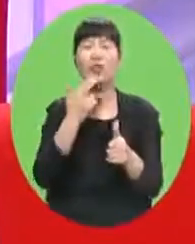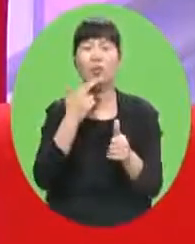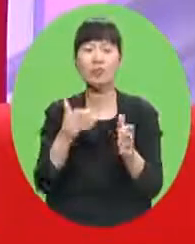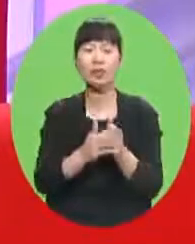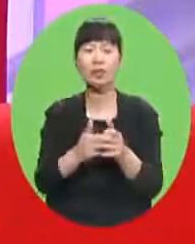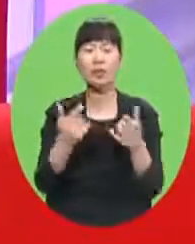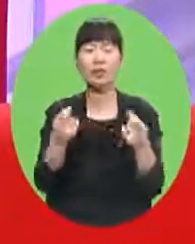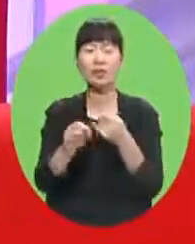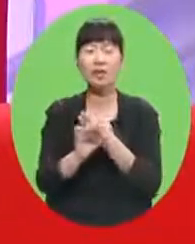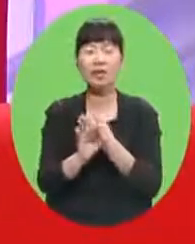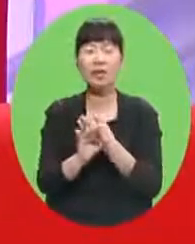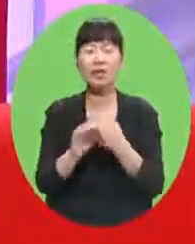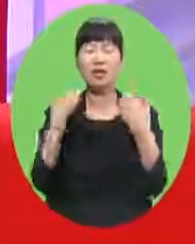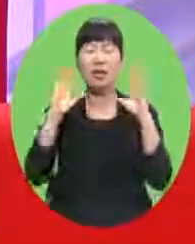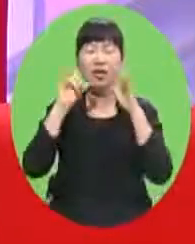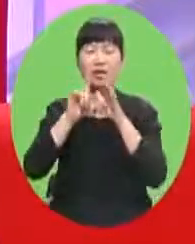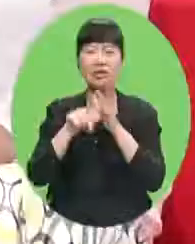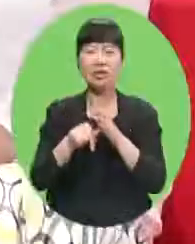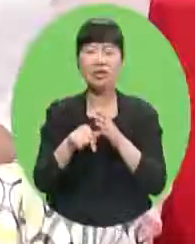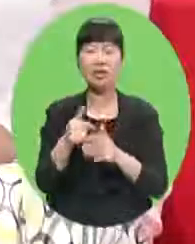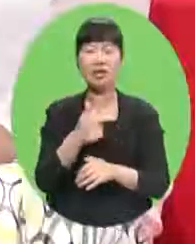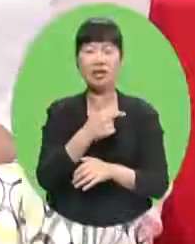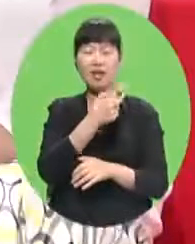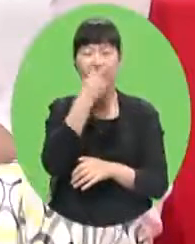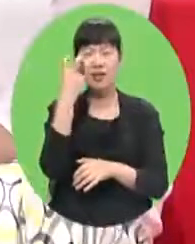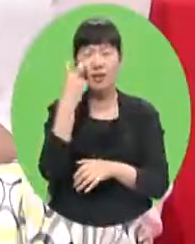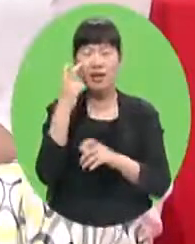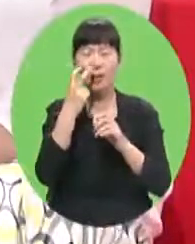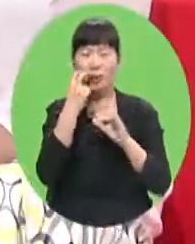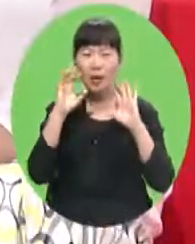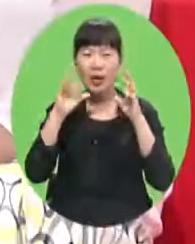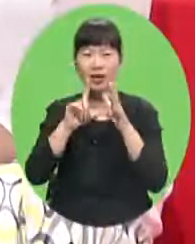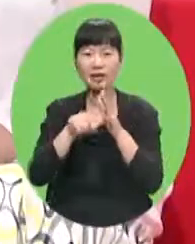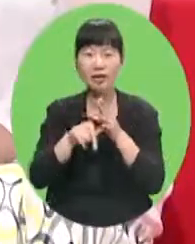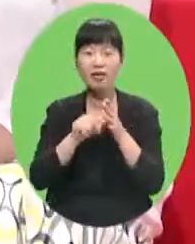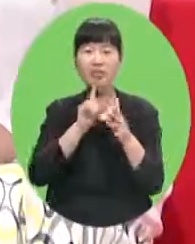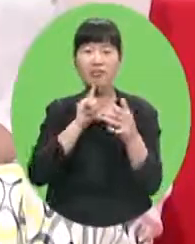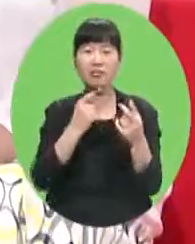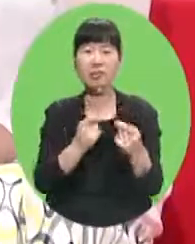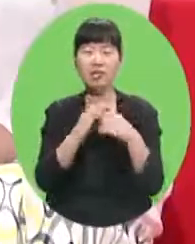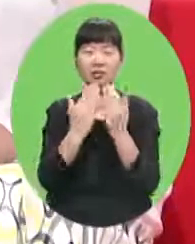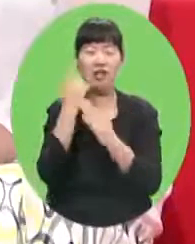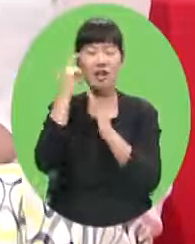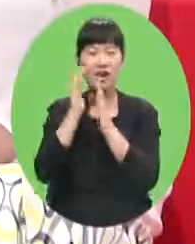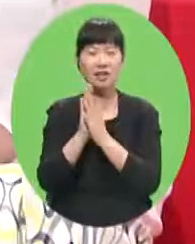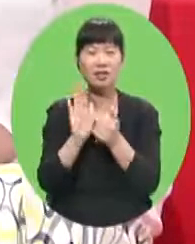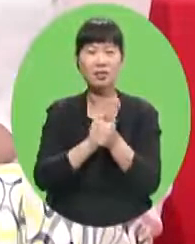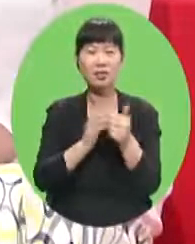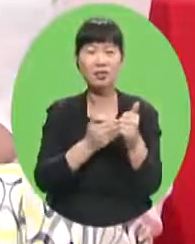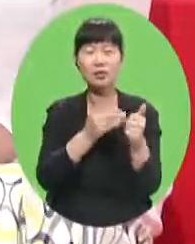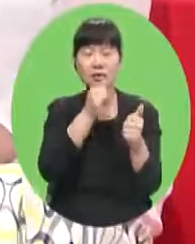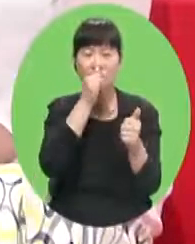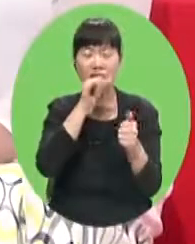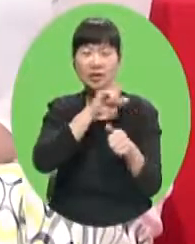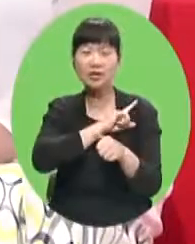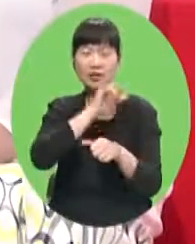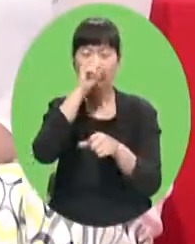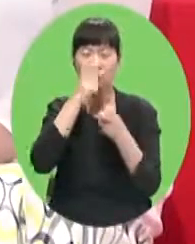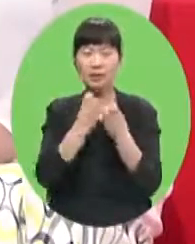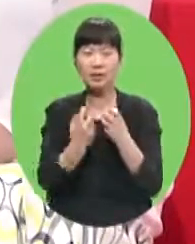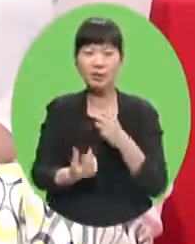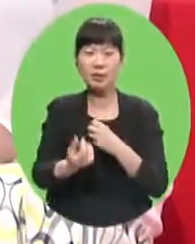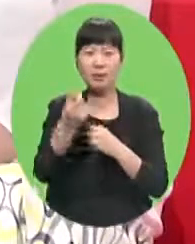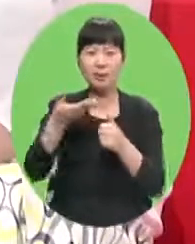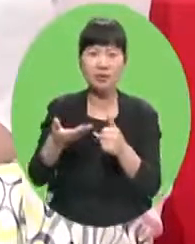있죠. 그러면 어릴 때 아주 영아기는 그렇게 하는 게 맞아요. 다 알아서 돌봐주고 가장 좋은 방식을